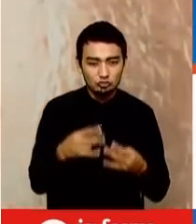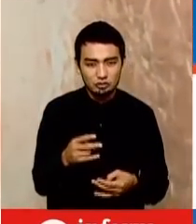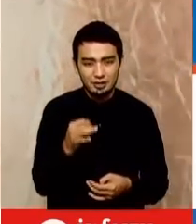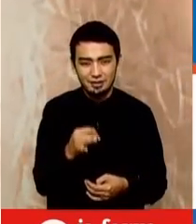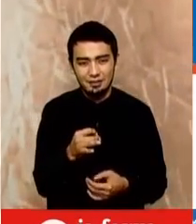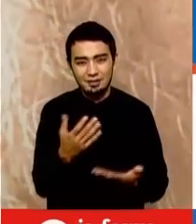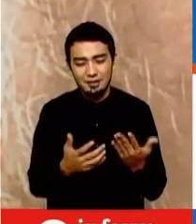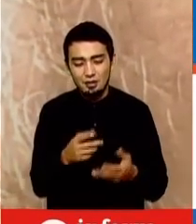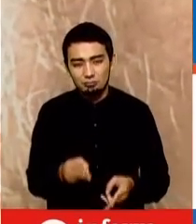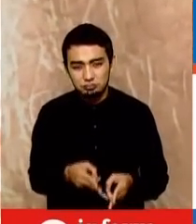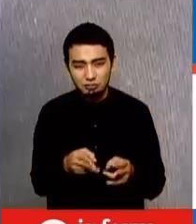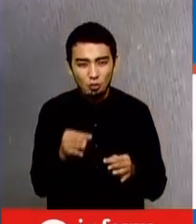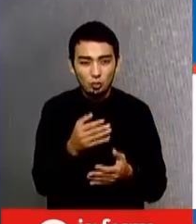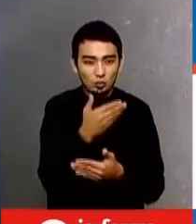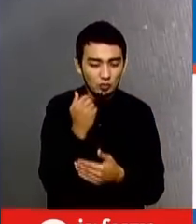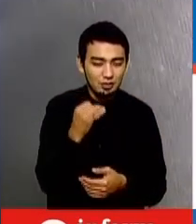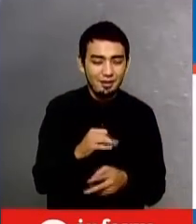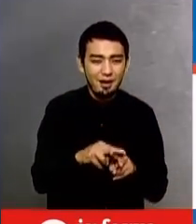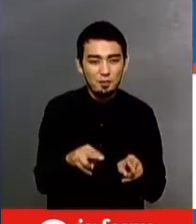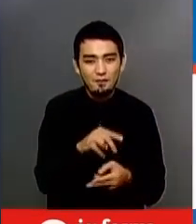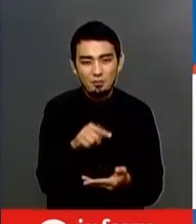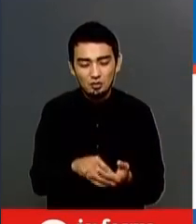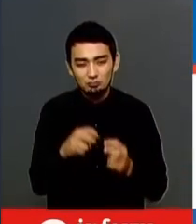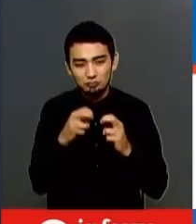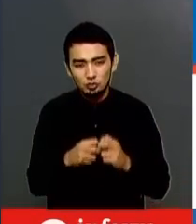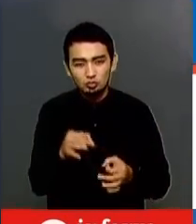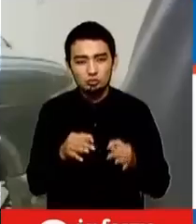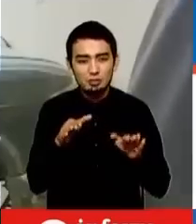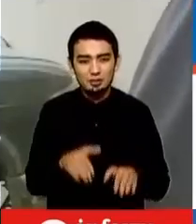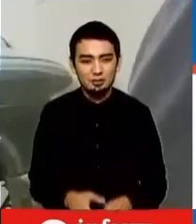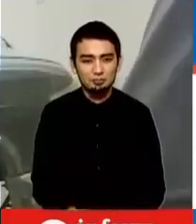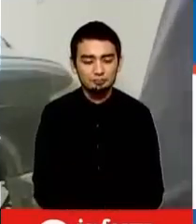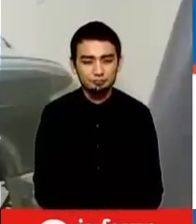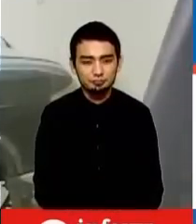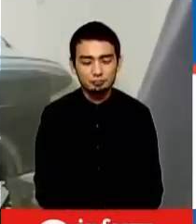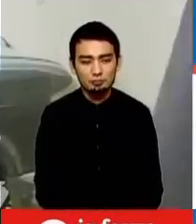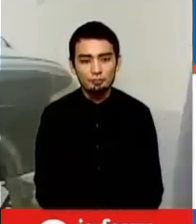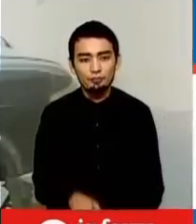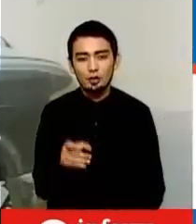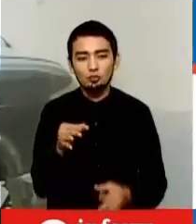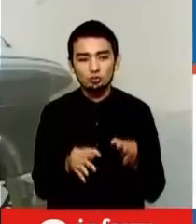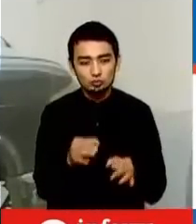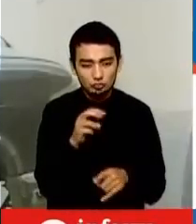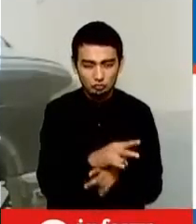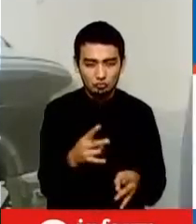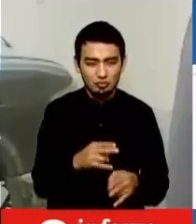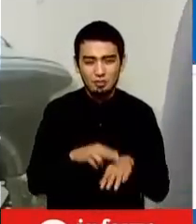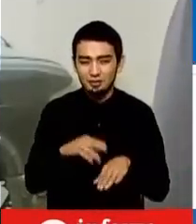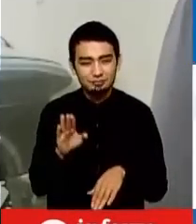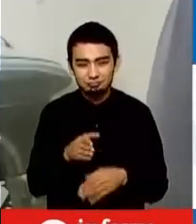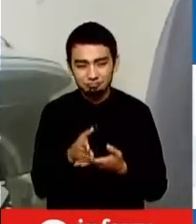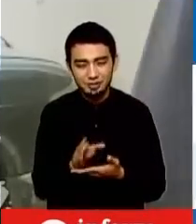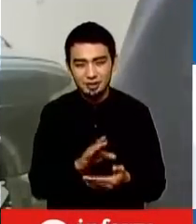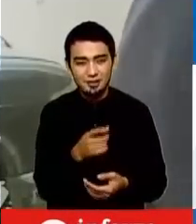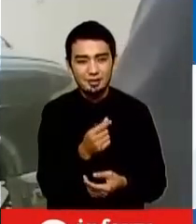нет признаков мошенничества. Такие вопросы обычно должны решать в суде. Вы можете по суду взыскать, у вас будет на суде в решении написано получить